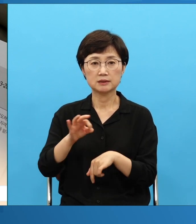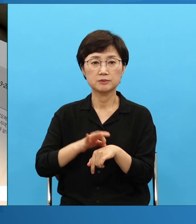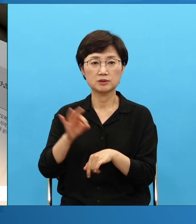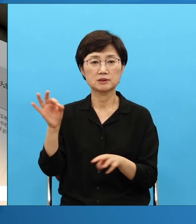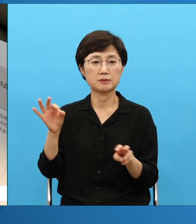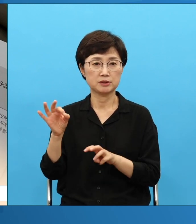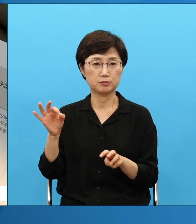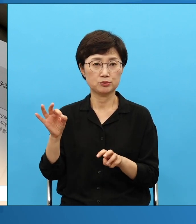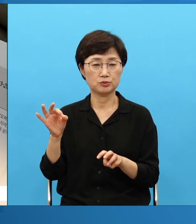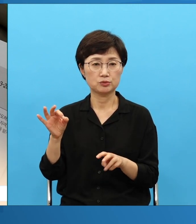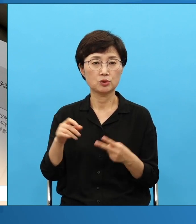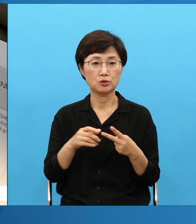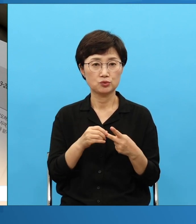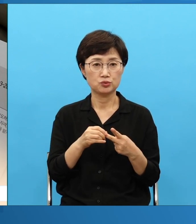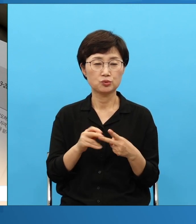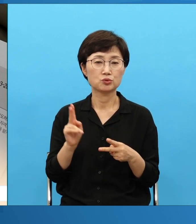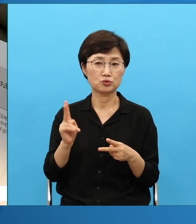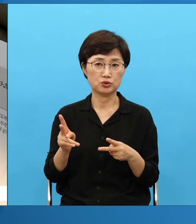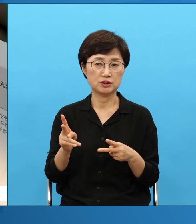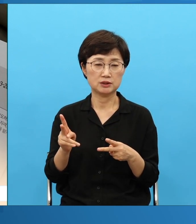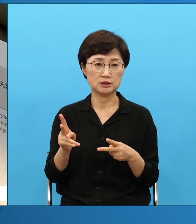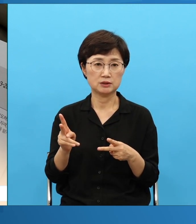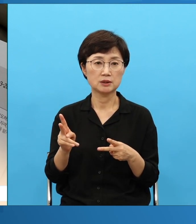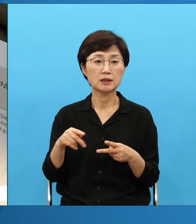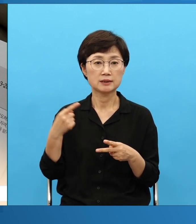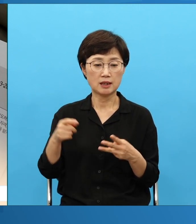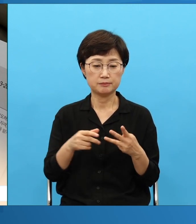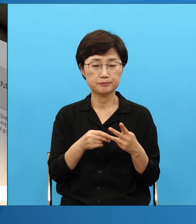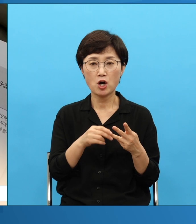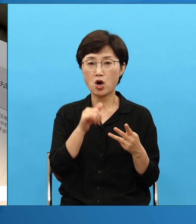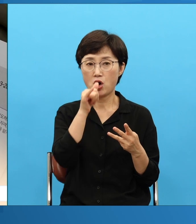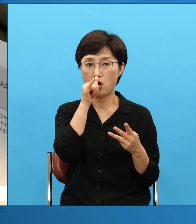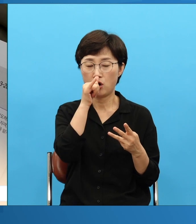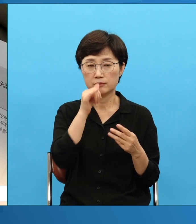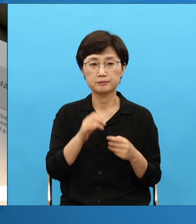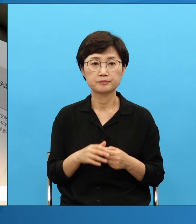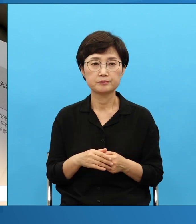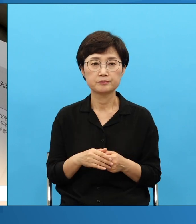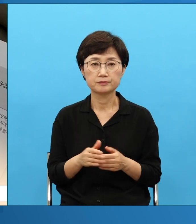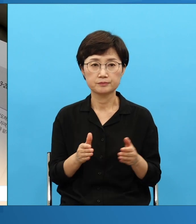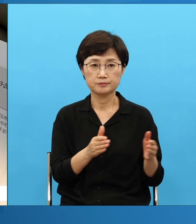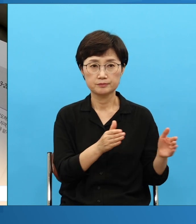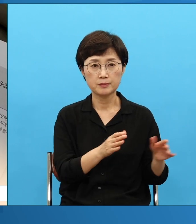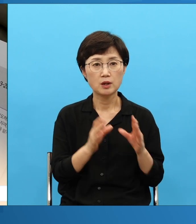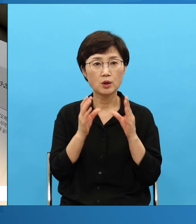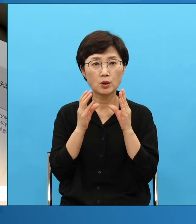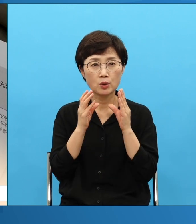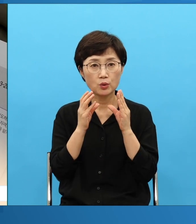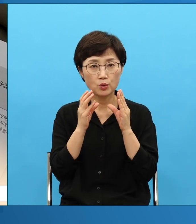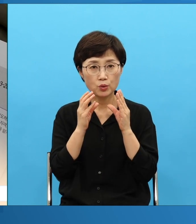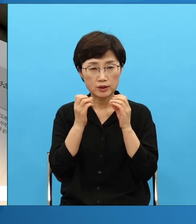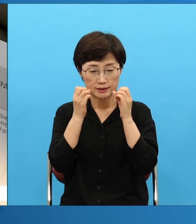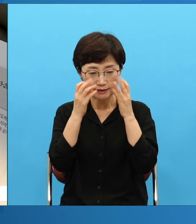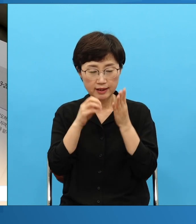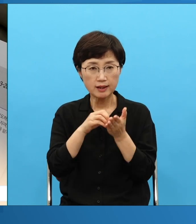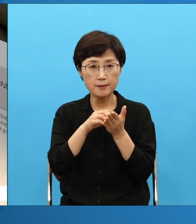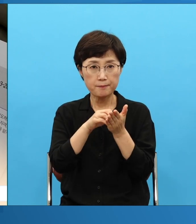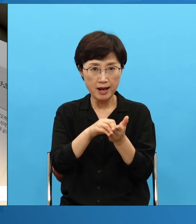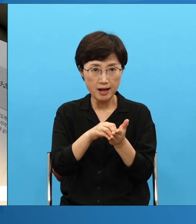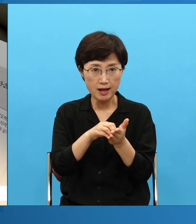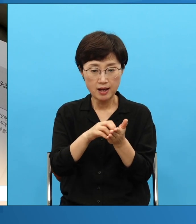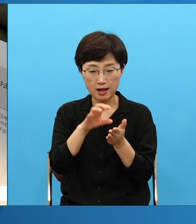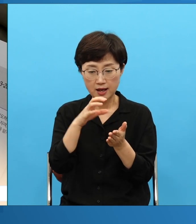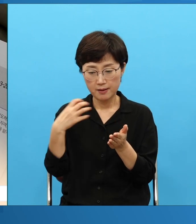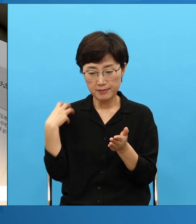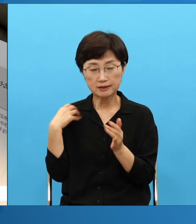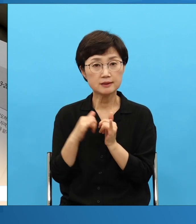30분, 2강이 오후 2시에 진행되고 이후 3강이 이어집니다. 237 새가족 현장 사역자 훈련은